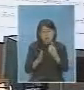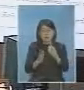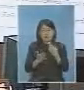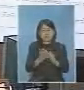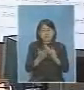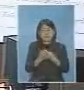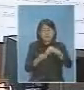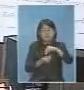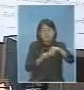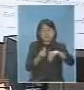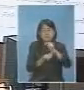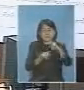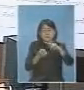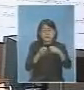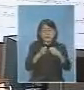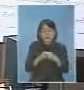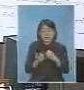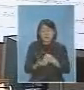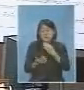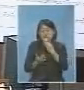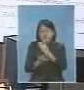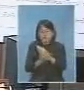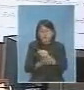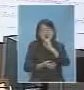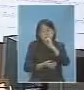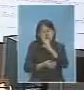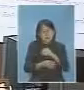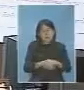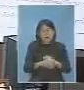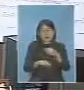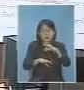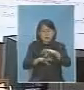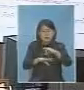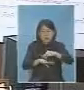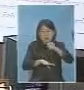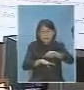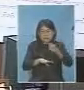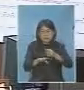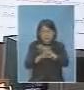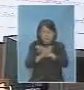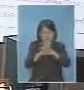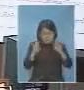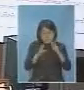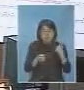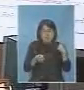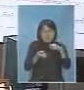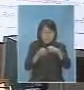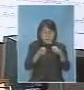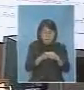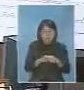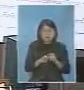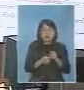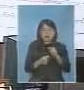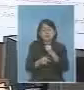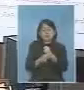จเรามีการงดการรับอัตราคนค่อนข้างมากก็เลยมีปัญหาในส่วนของระบบราชการที่ว่าขาดการต่